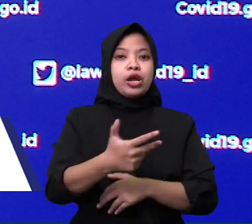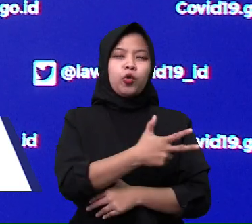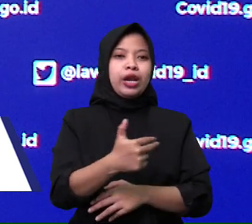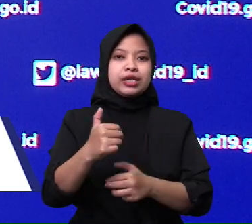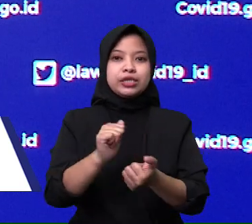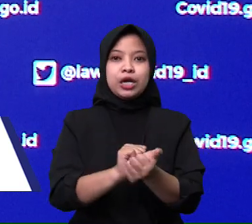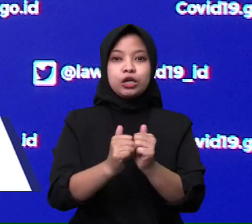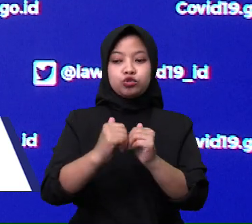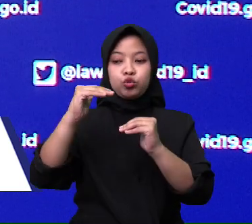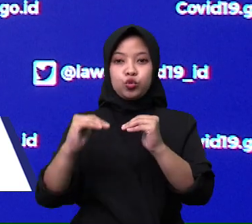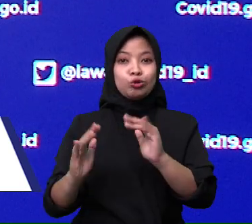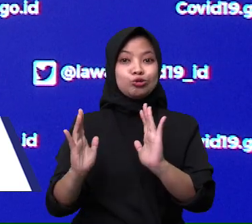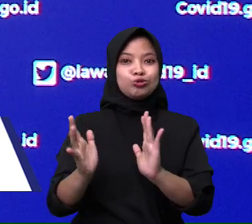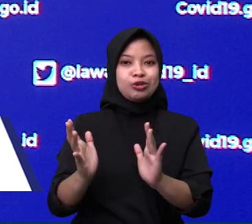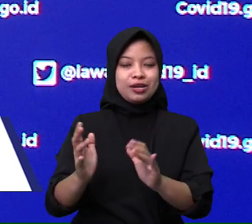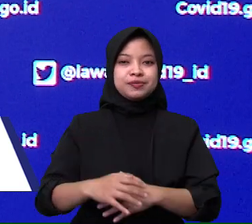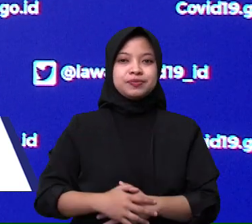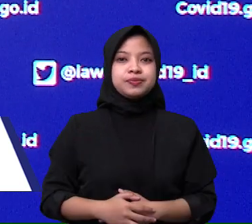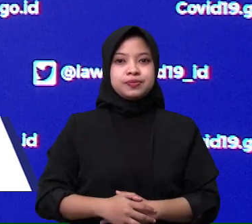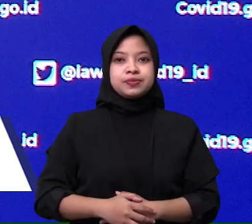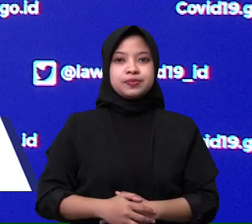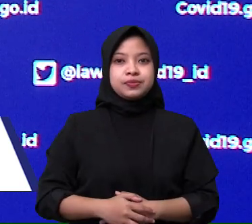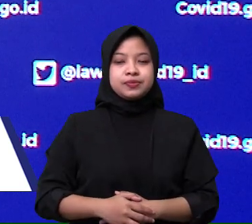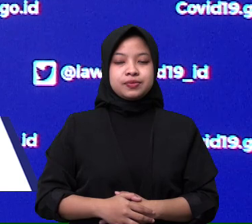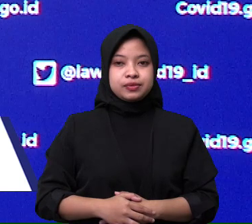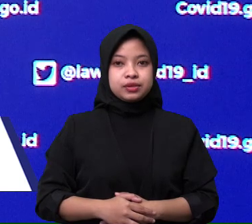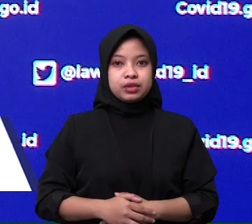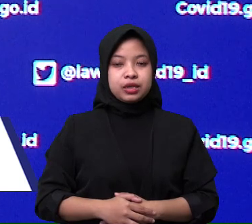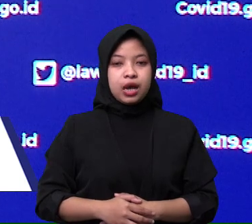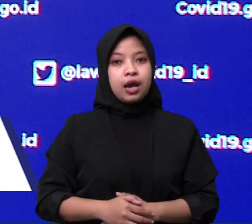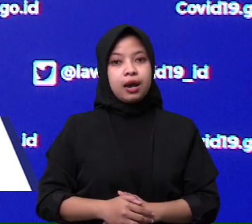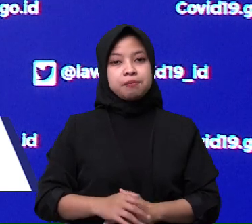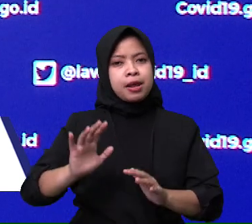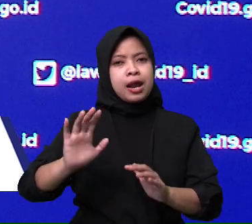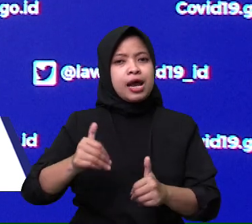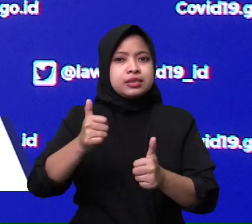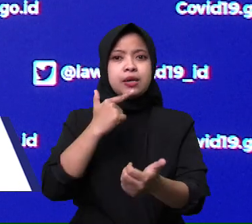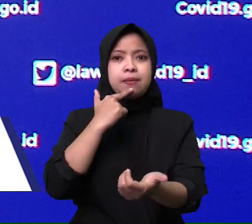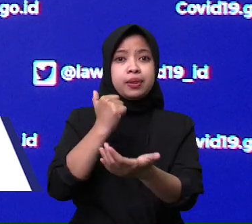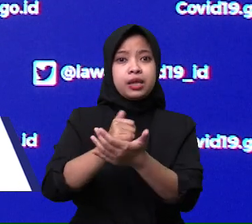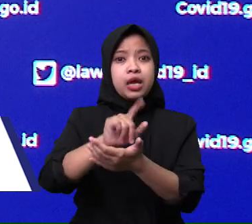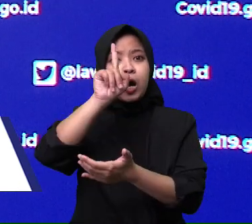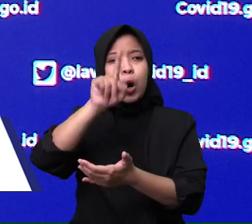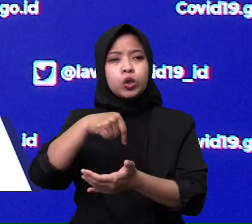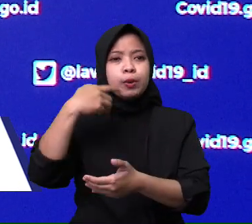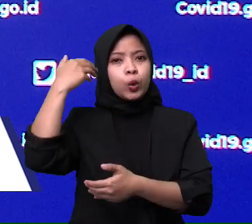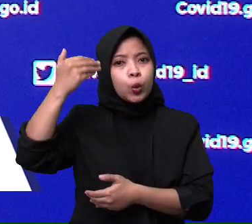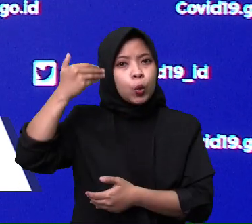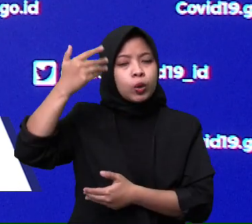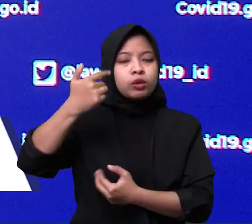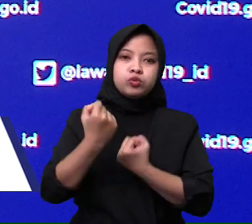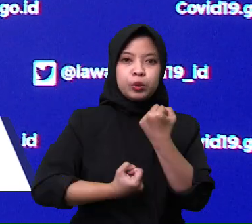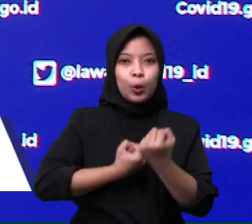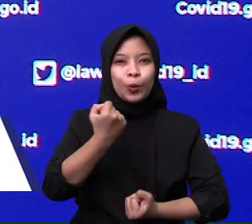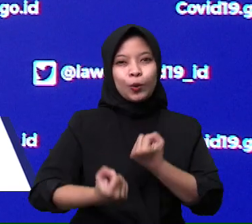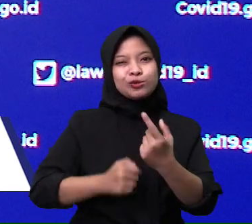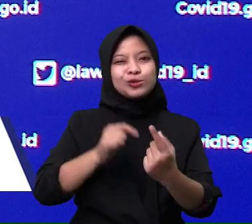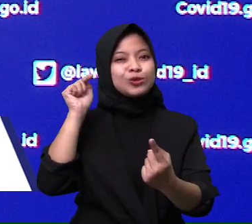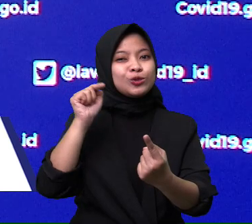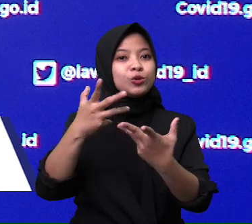telah melandai. Keberhasilan yang telah kita raih hingga saat ini penting untuk dipertahankan dan terus diupayakan agar